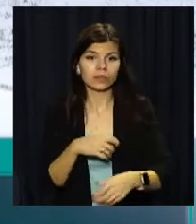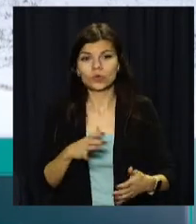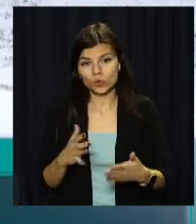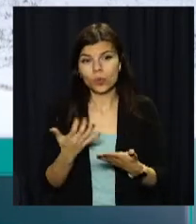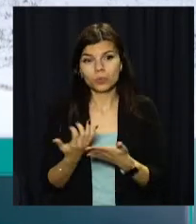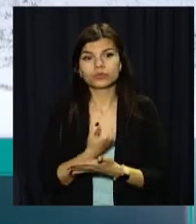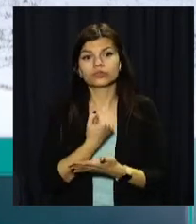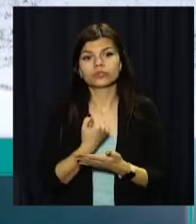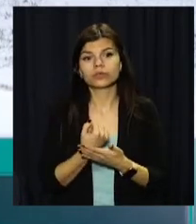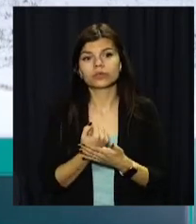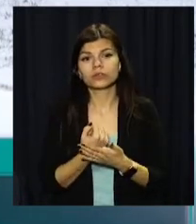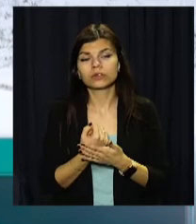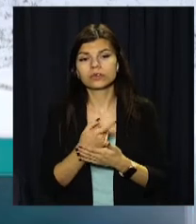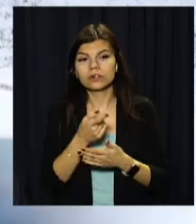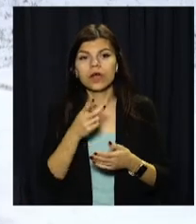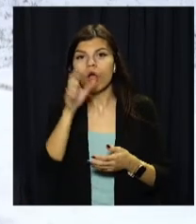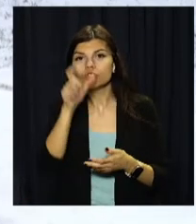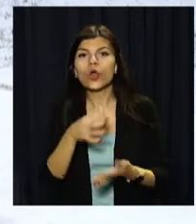виходить, врізається